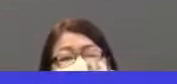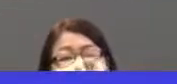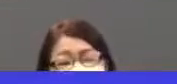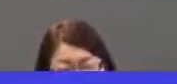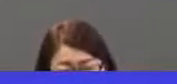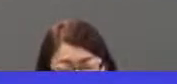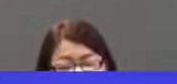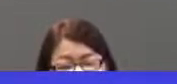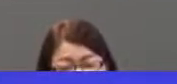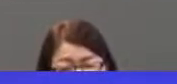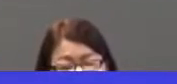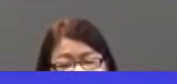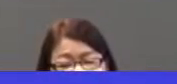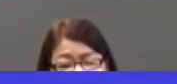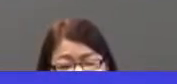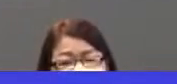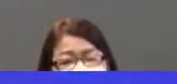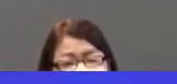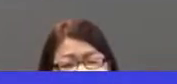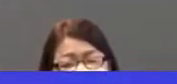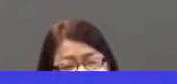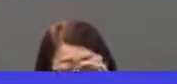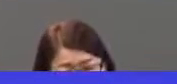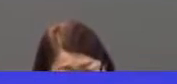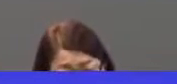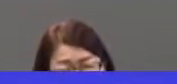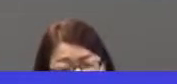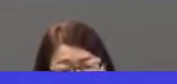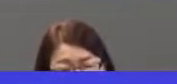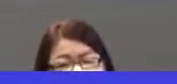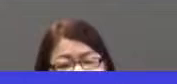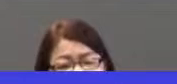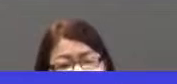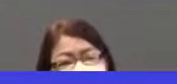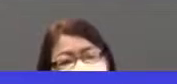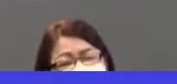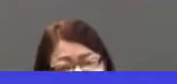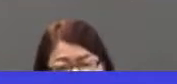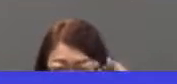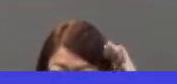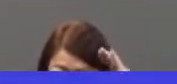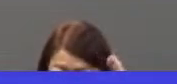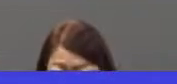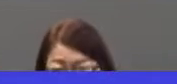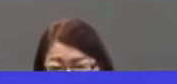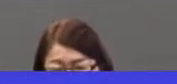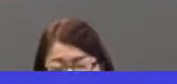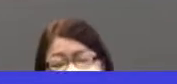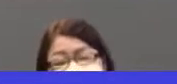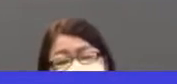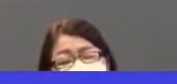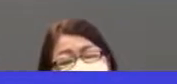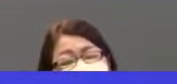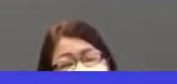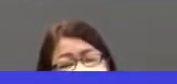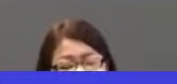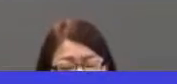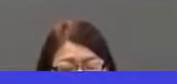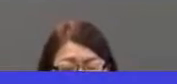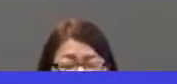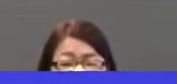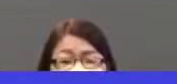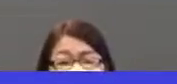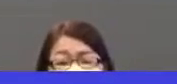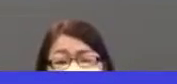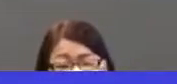จับนะคะก็ เข้ามอบตัวกับทางตำรวจที่นู่นแหละครับที่สภ.เมืองระยอง ค่ะ